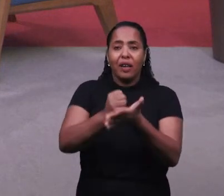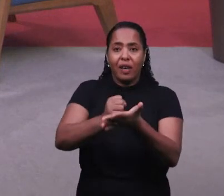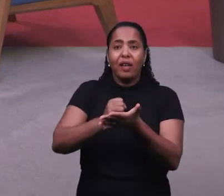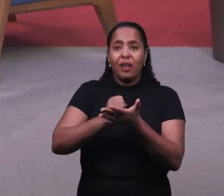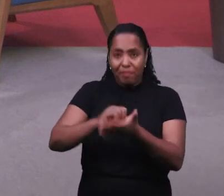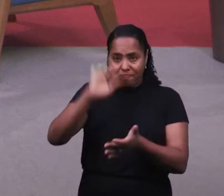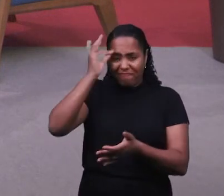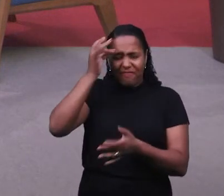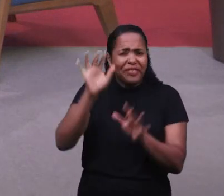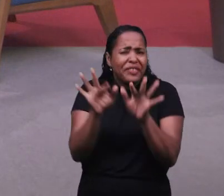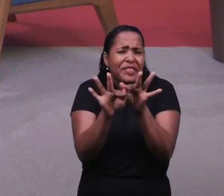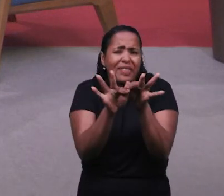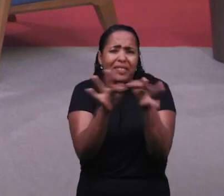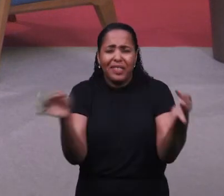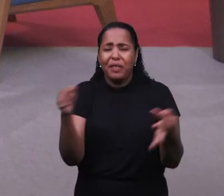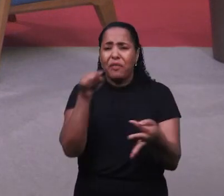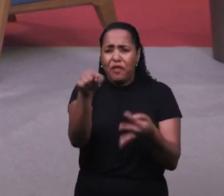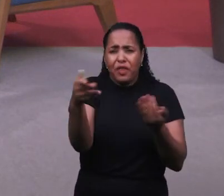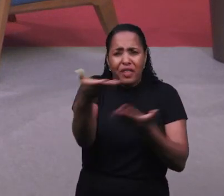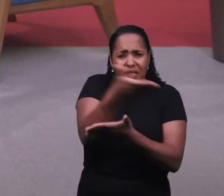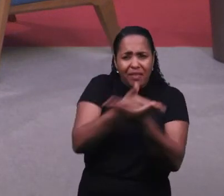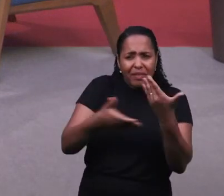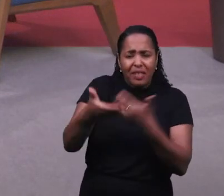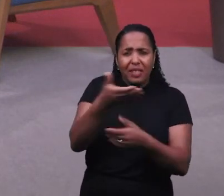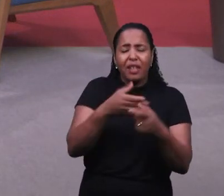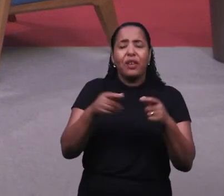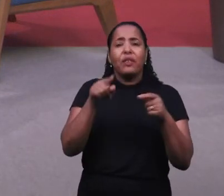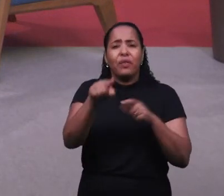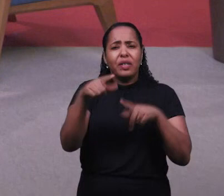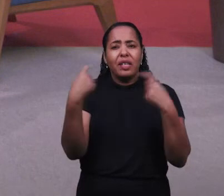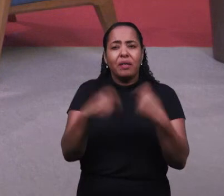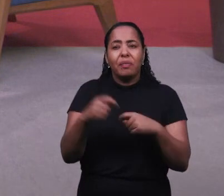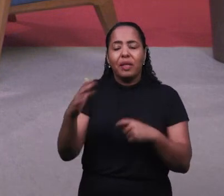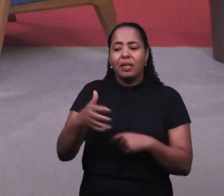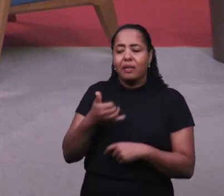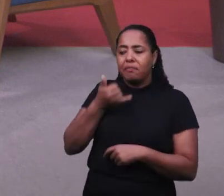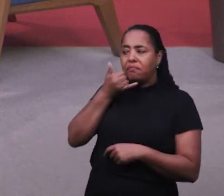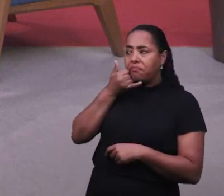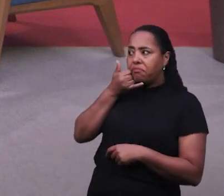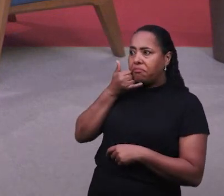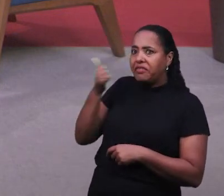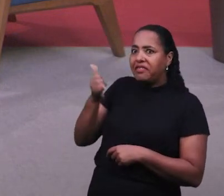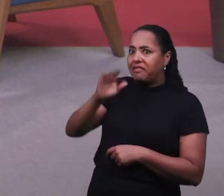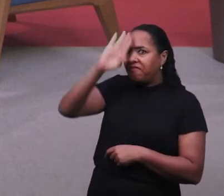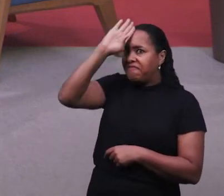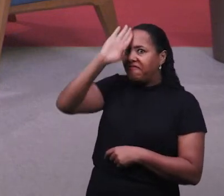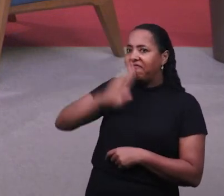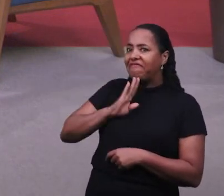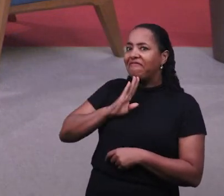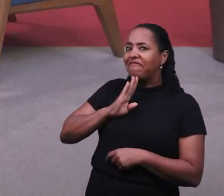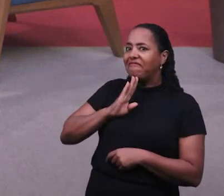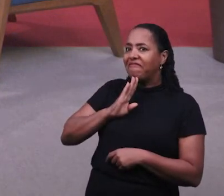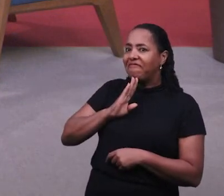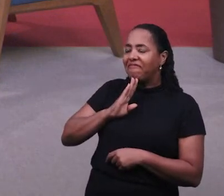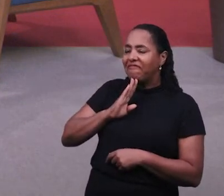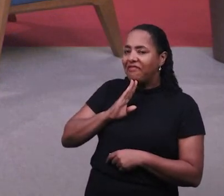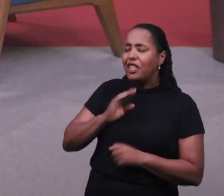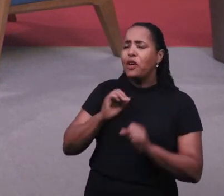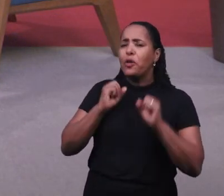d'assistance spirituelle. Il est très simple de participer. Il suffit de faire un appel. Cet appel est